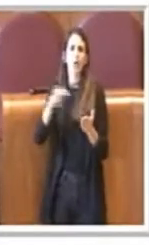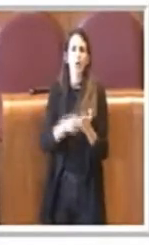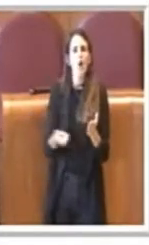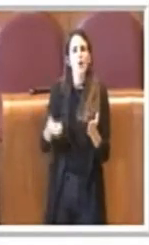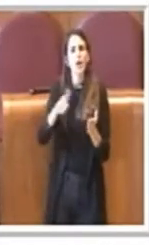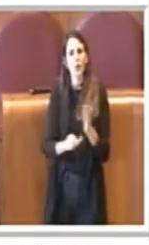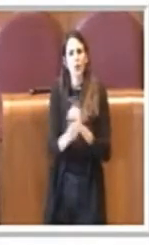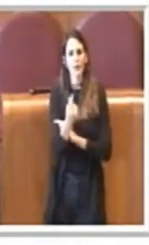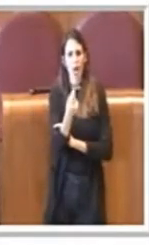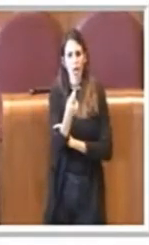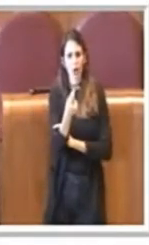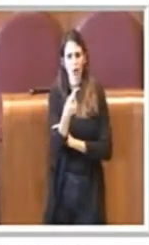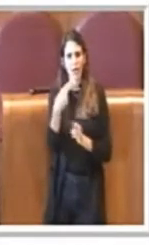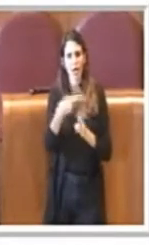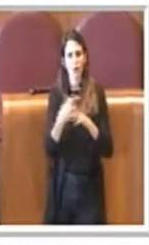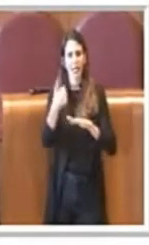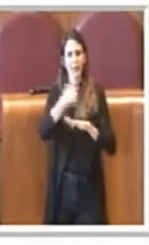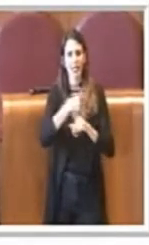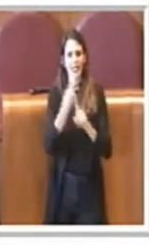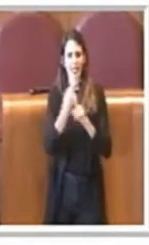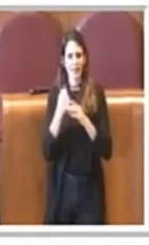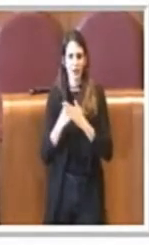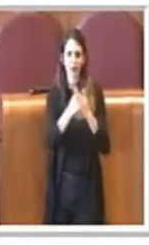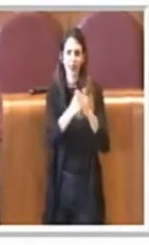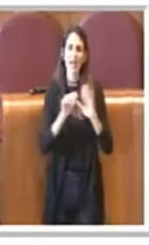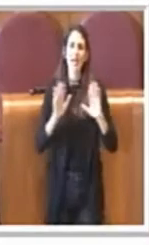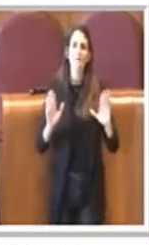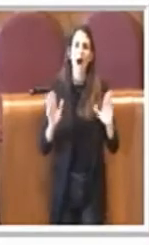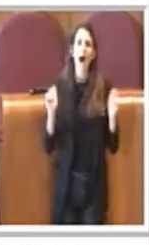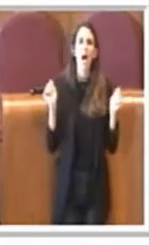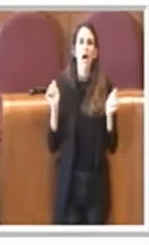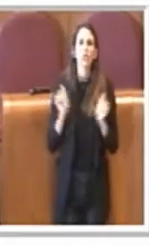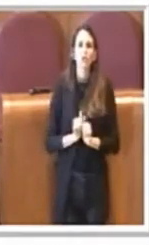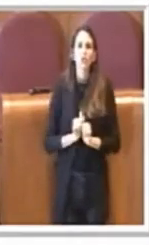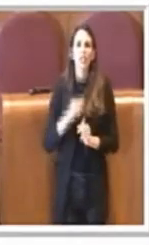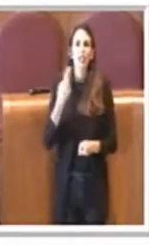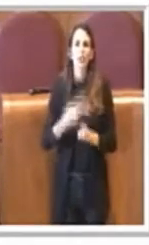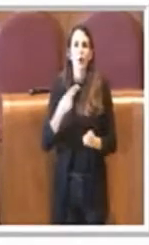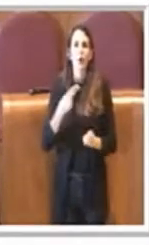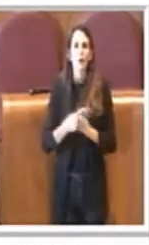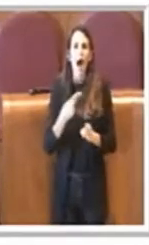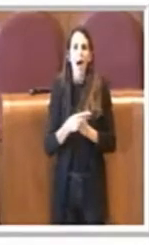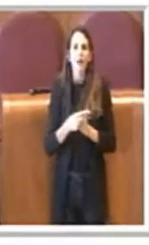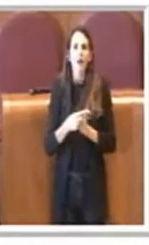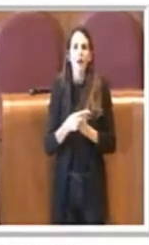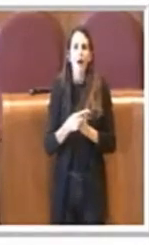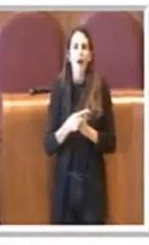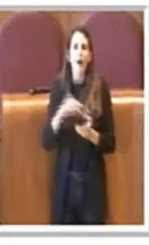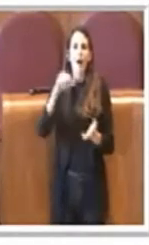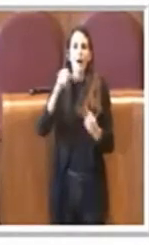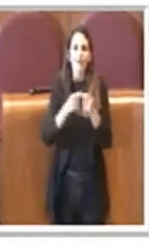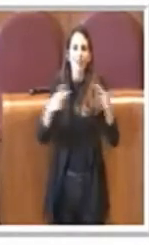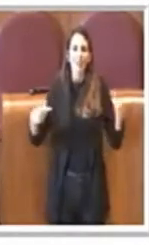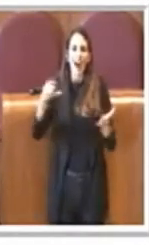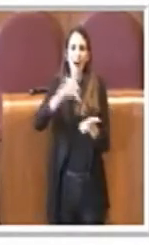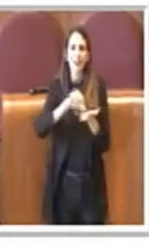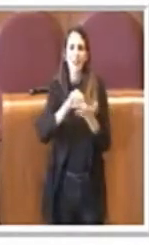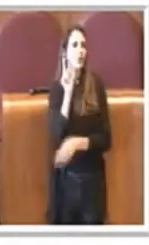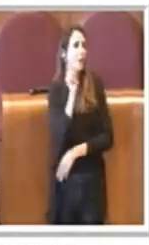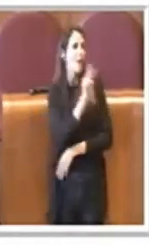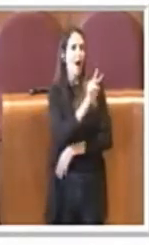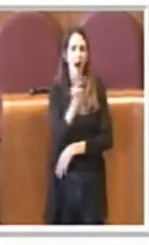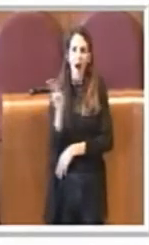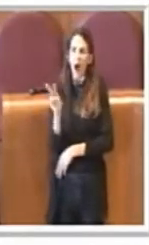cittadino romano significa poter godere di paesaggi e di visioni uniche. Dobbiamo riavvicinare le famiglie al centro di